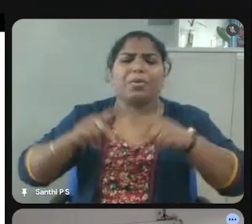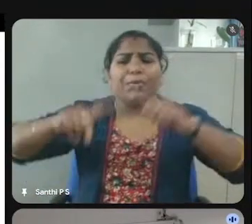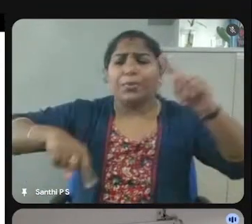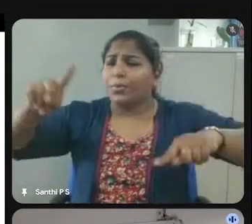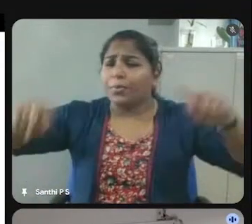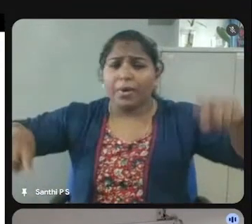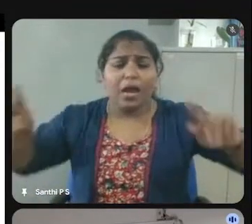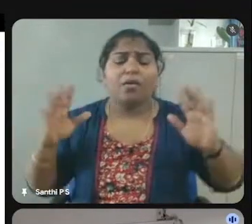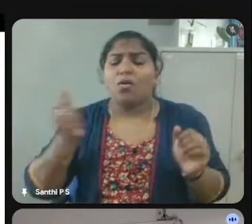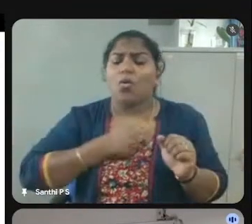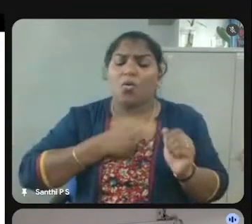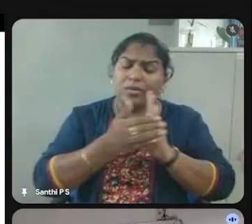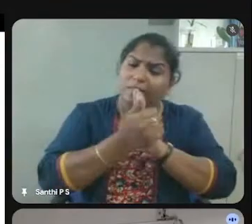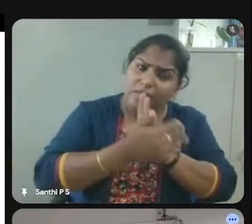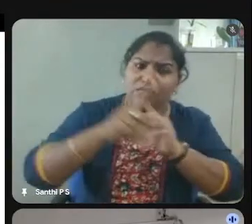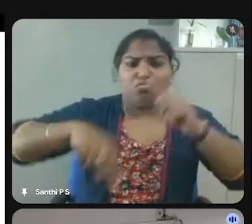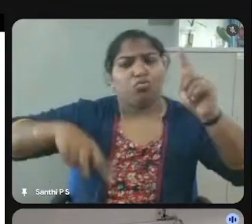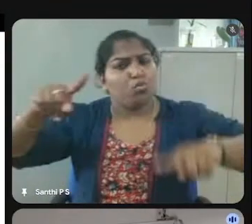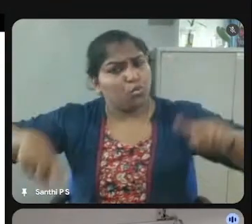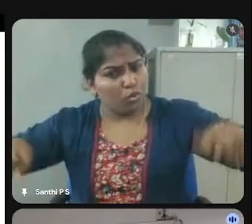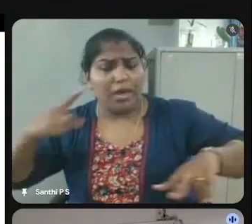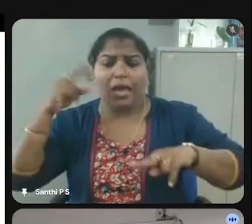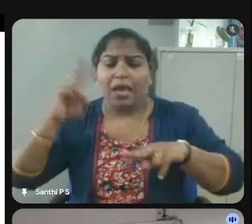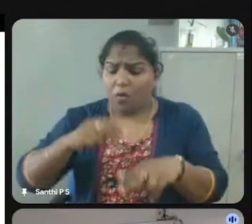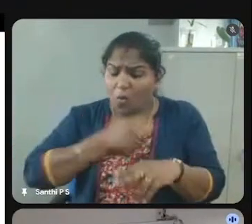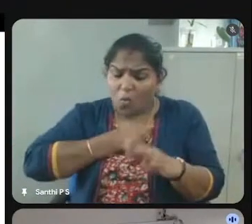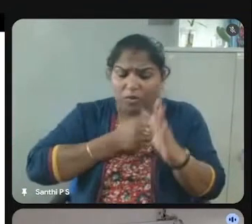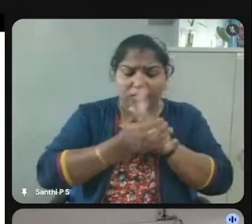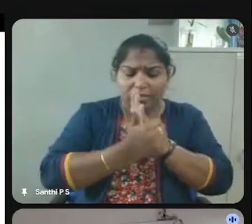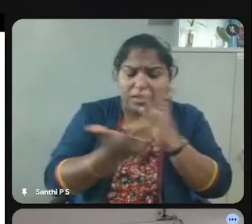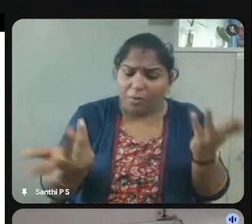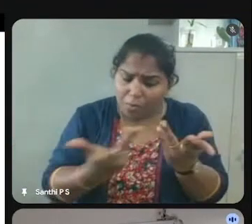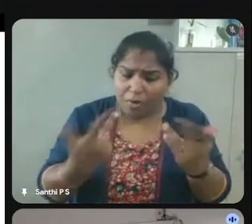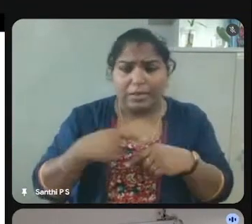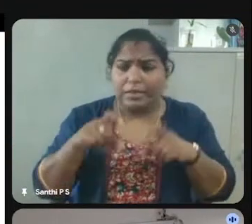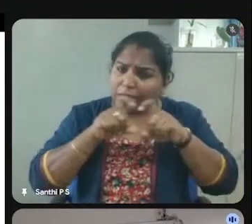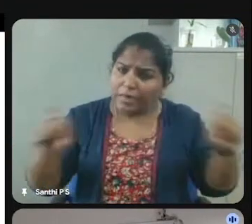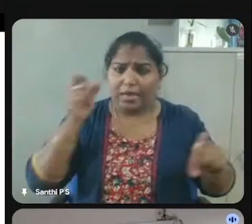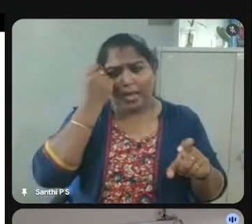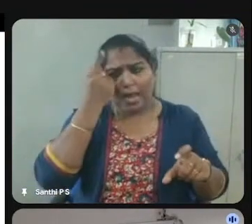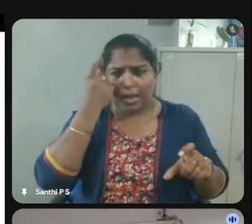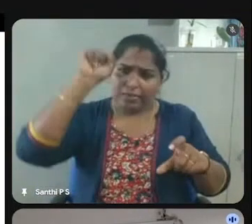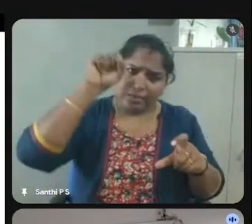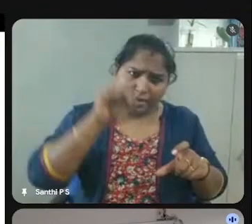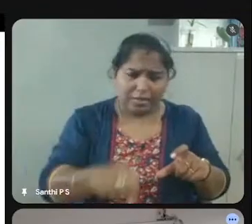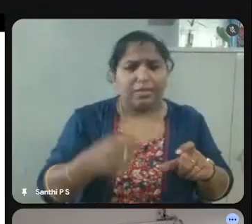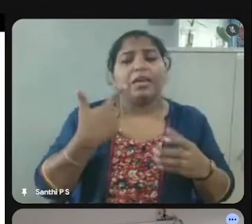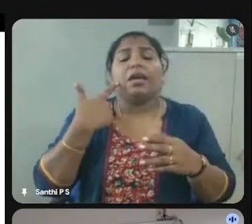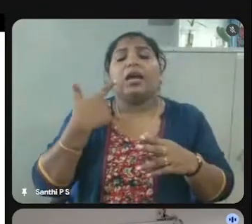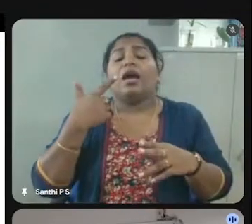നമ്മുടെ ഓരോരുത്തരുടെയും കഴിവുകളും വ്യത്യാസമാണ്. അപ്പം എനിക്ക് എന്റെ കഴിവ് എത്രത്തോളമാണെന്ന് എനിക്ക് ബോധ്യമുണ്ട്, എന്റെ കുട്ടിക്ക് അതിന് മേലെ ആവശ്യമാണ്